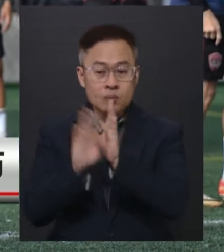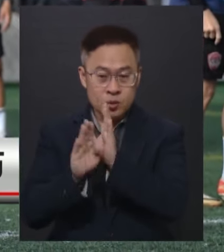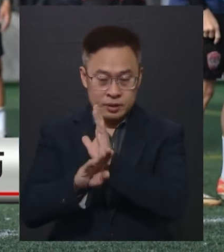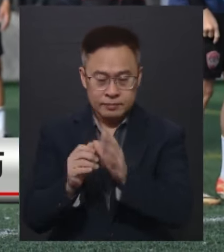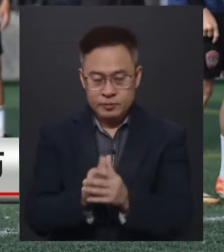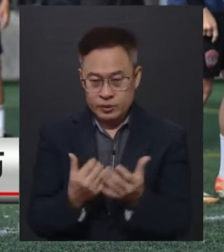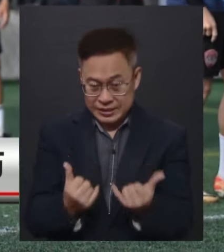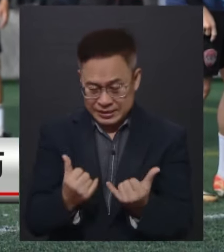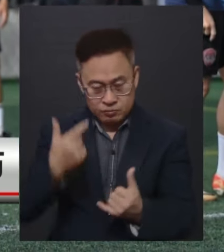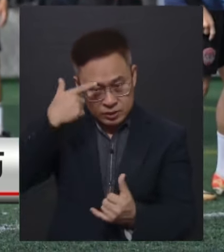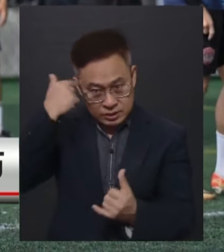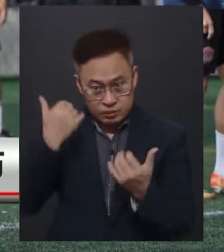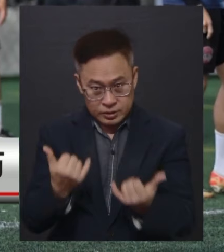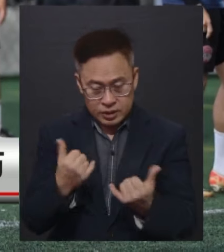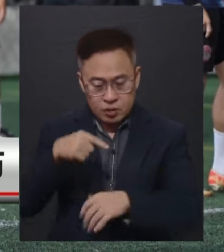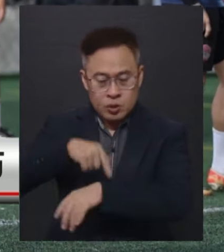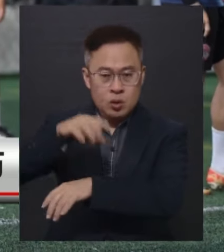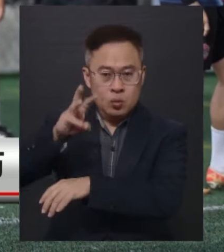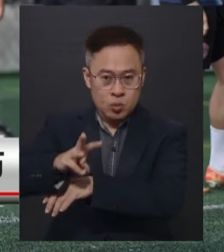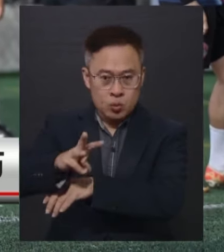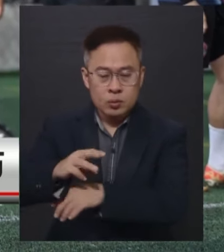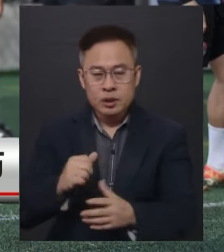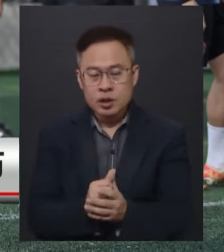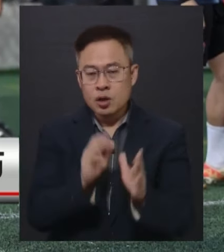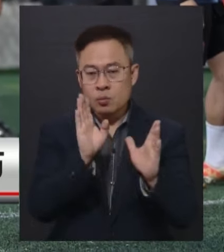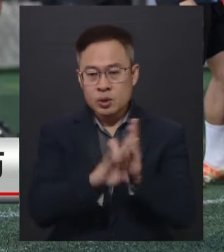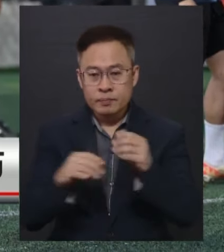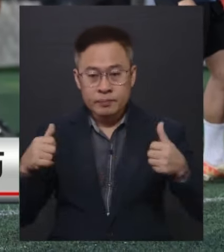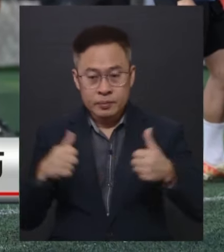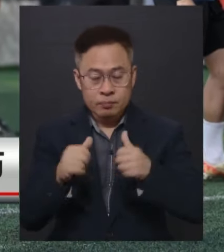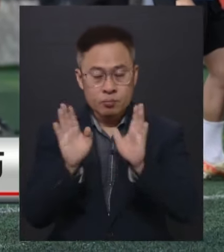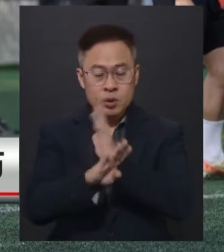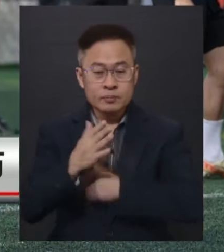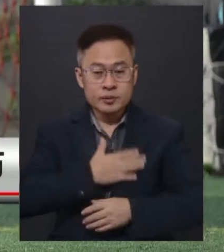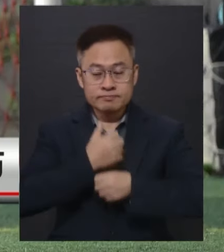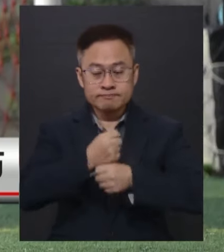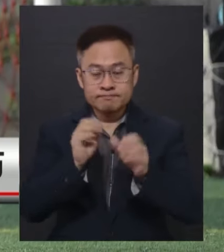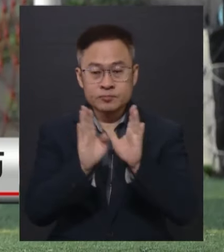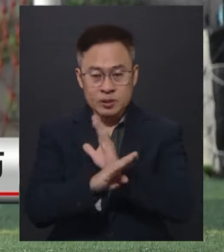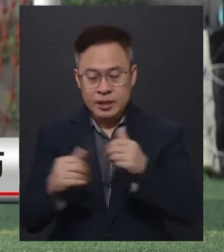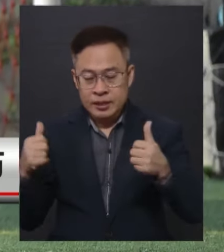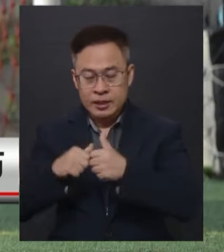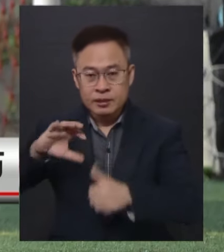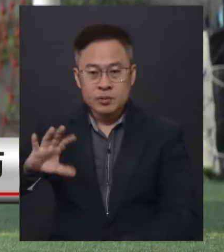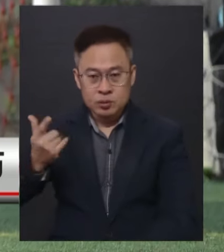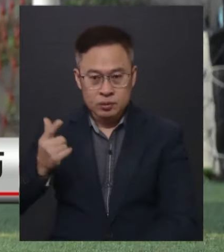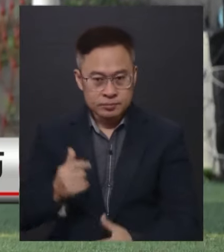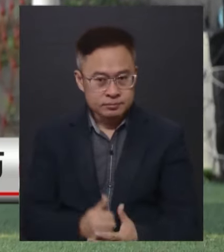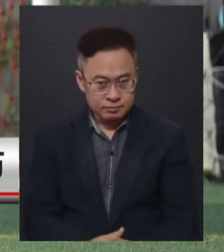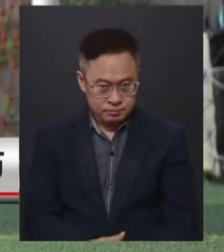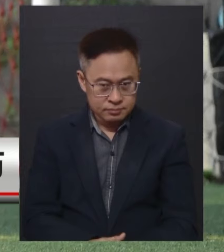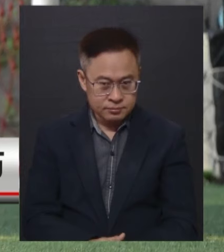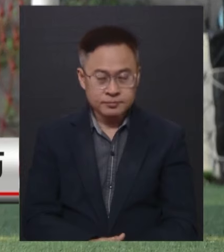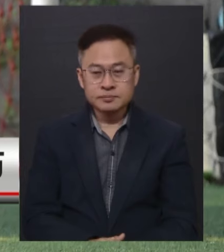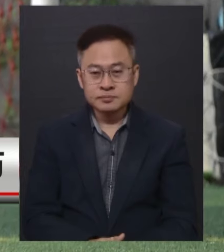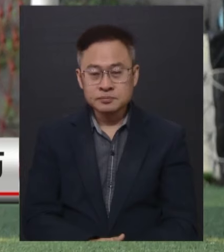ที่27 เมษายนเวลา18:00 น.ก็เป็นคู่แรกของศึกรีโวไทยลีกเลยเกมนี้เนี่ยบิ๊กแมตช์ในชื่อชั้นไม่พอน ะ แ